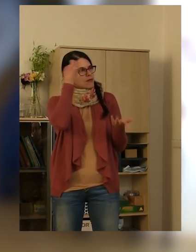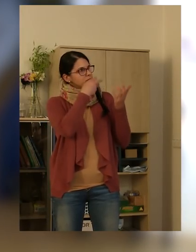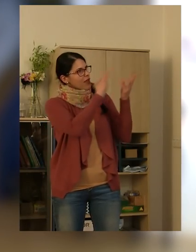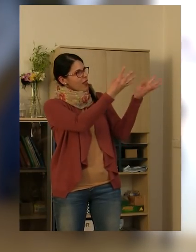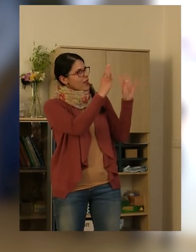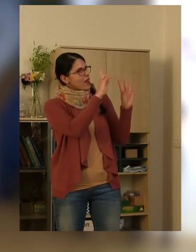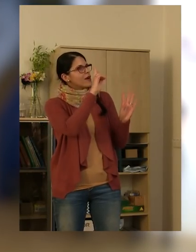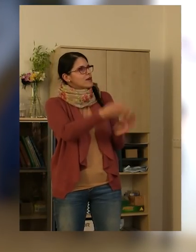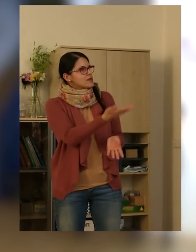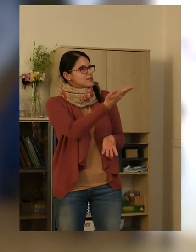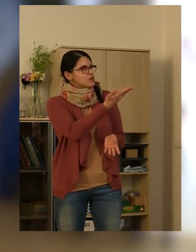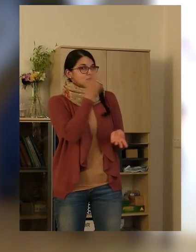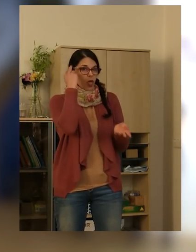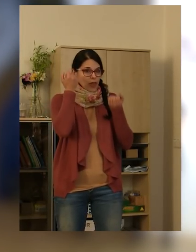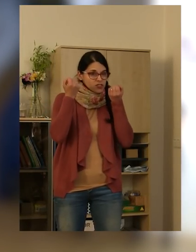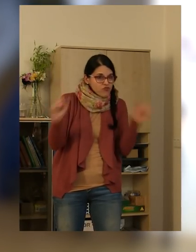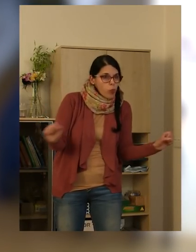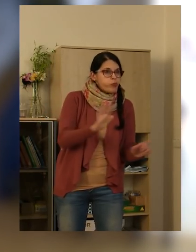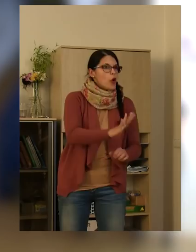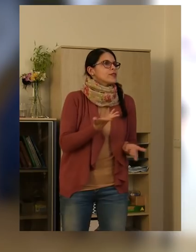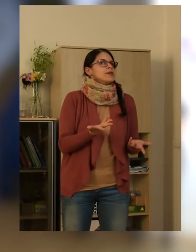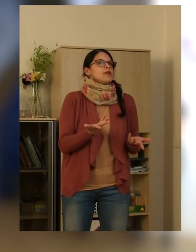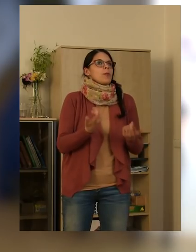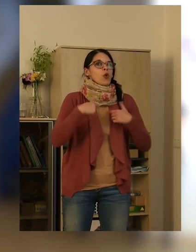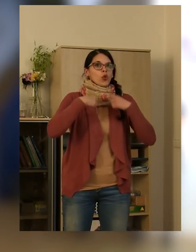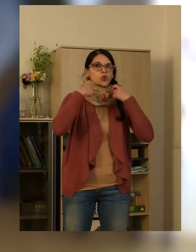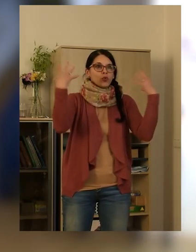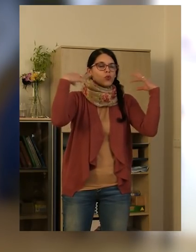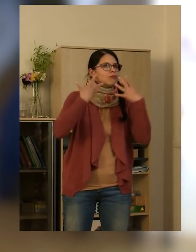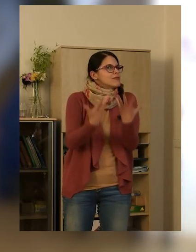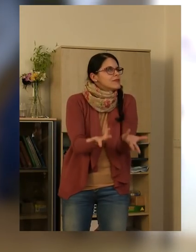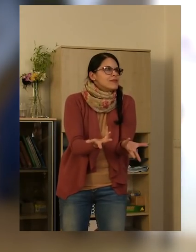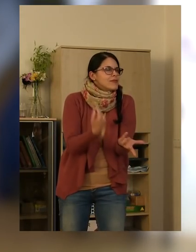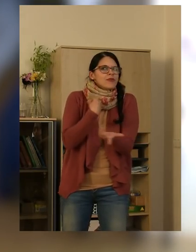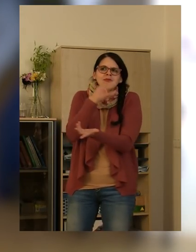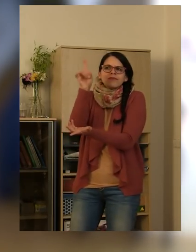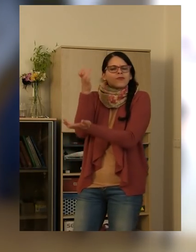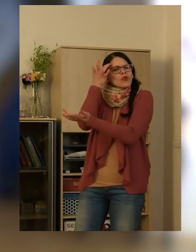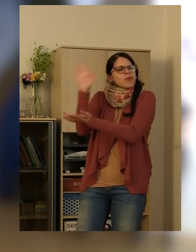bylo hrozně příjemné. Ale vůbec nevím,